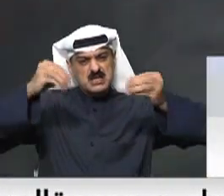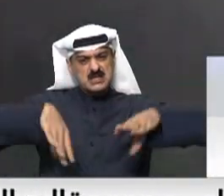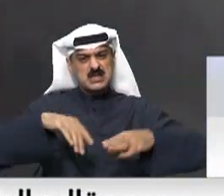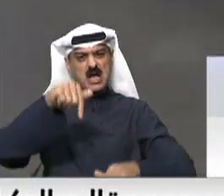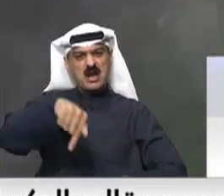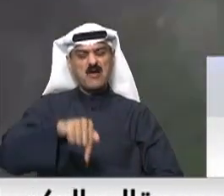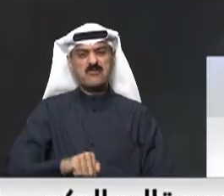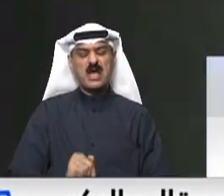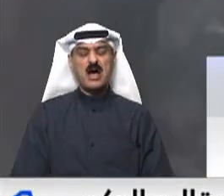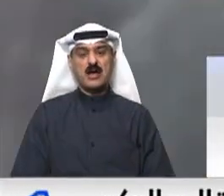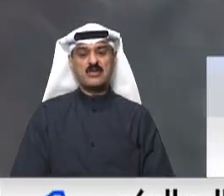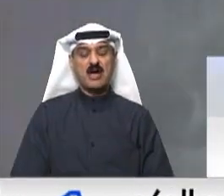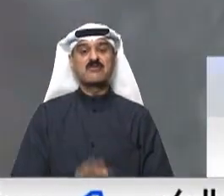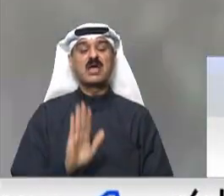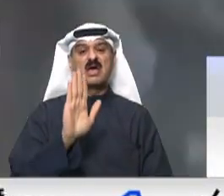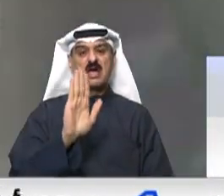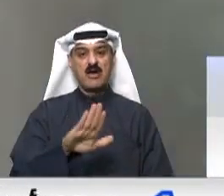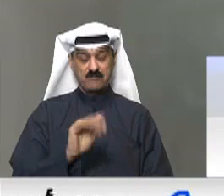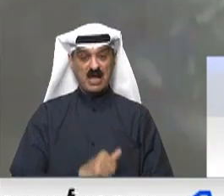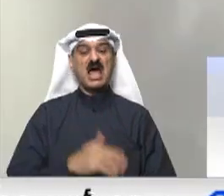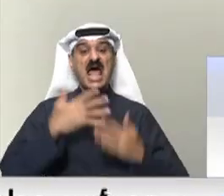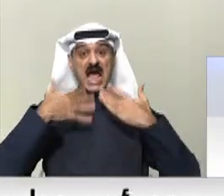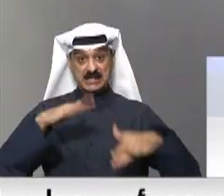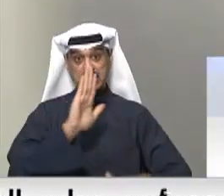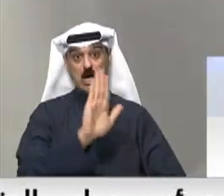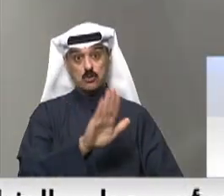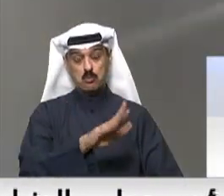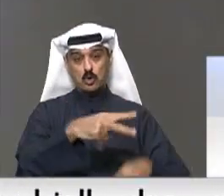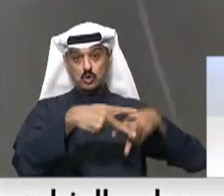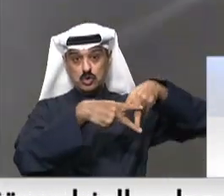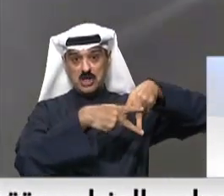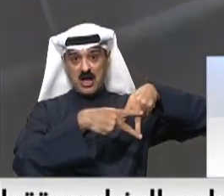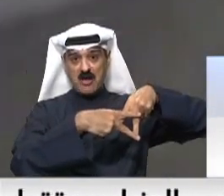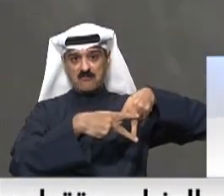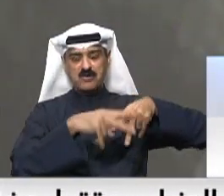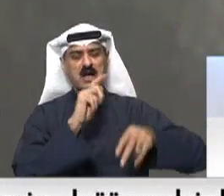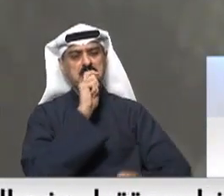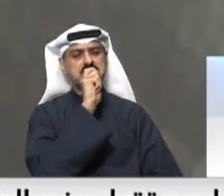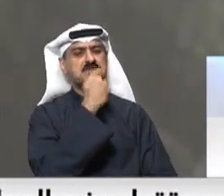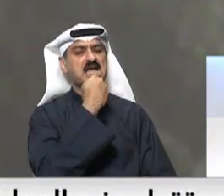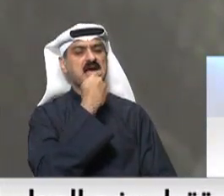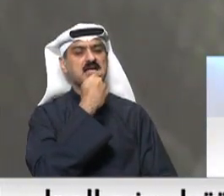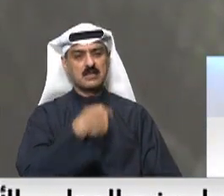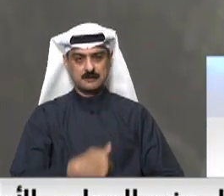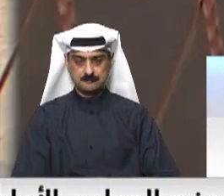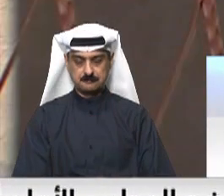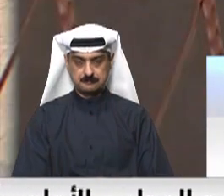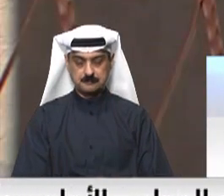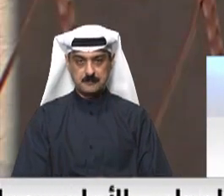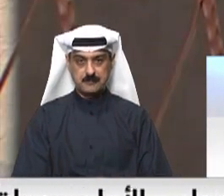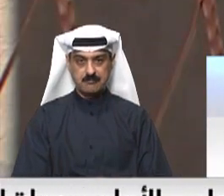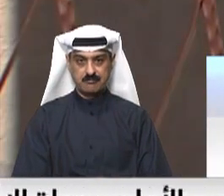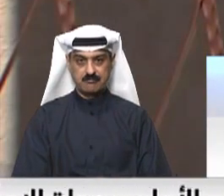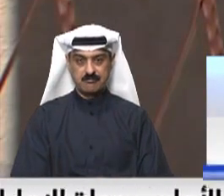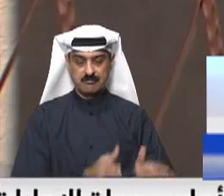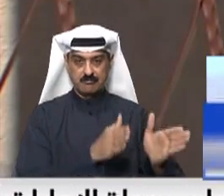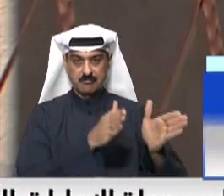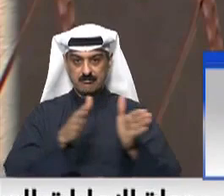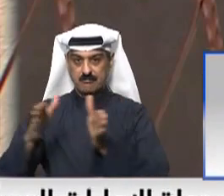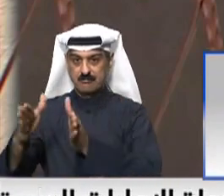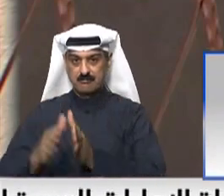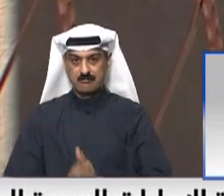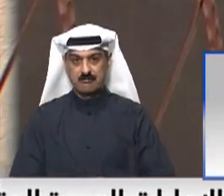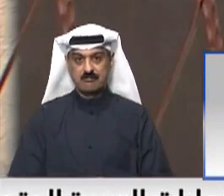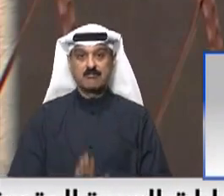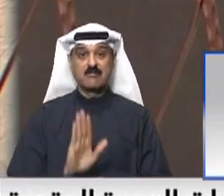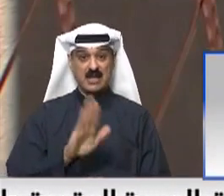خسائره وتحديدا البشريه في المعارك الدائره في قطاع غزه بدانا نسمع اصوات في يعني